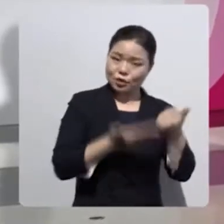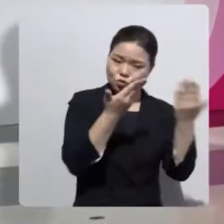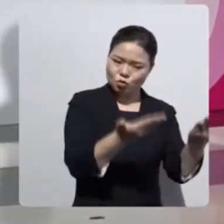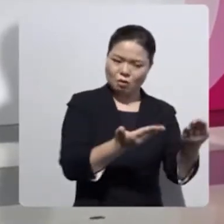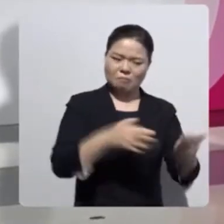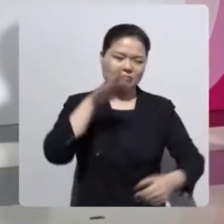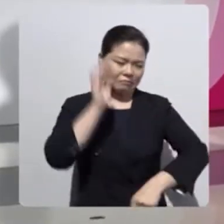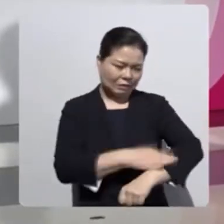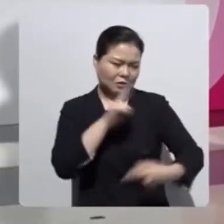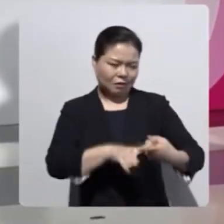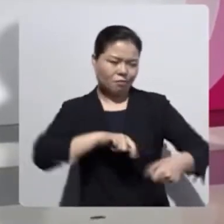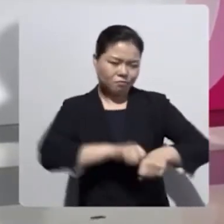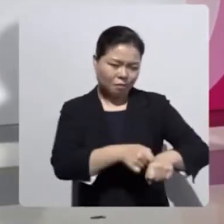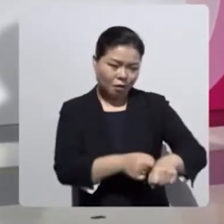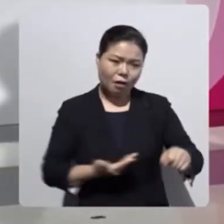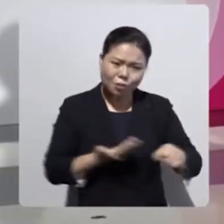했습니다.